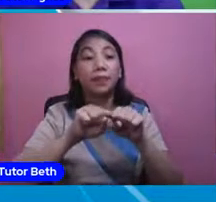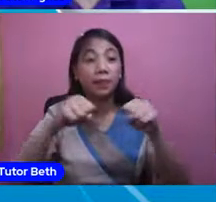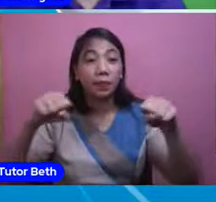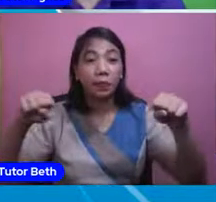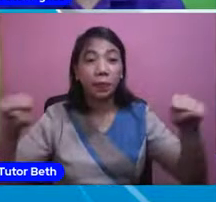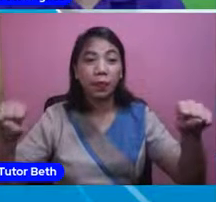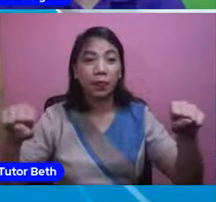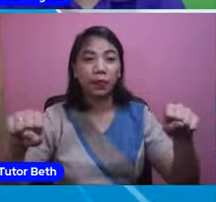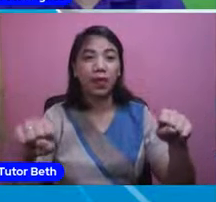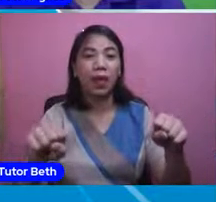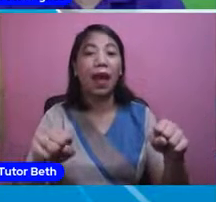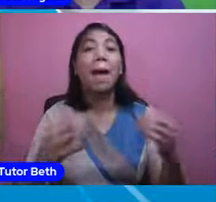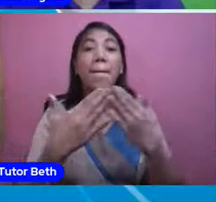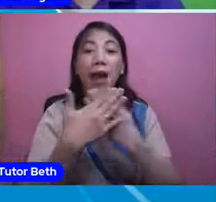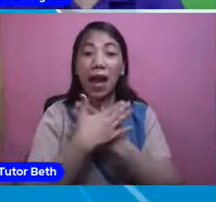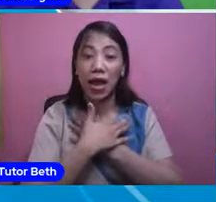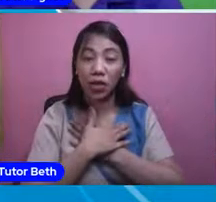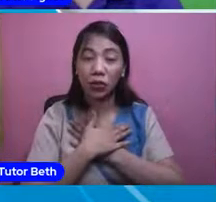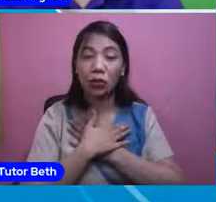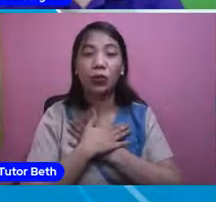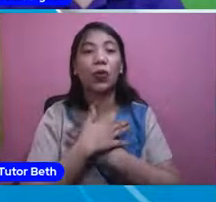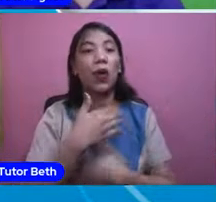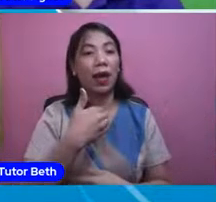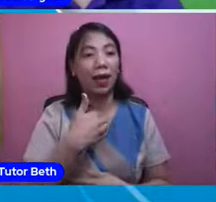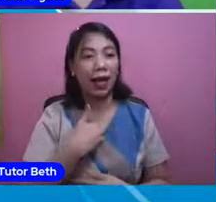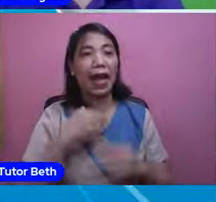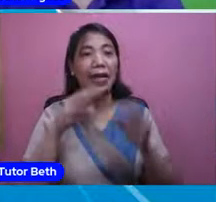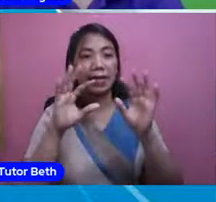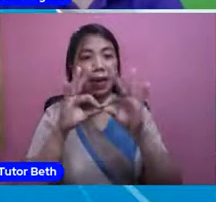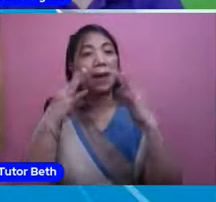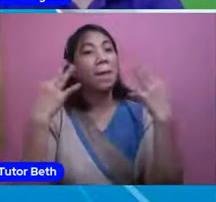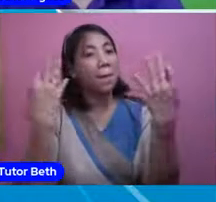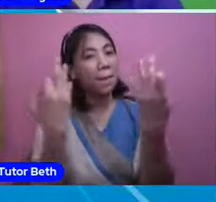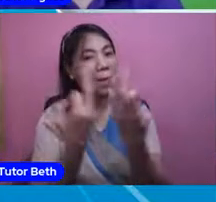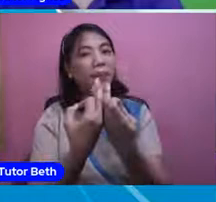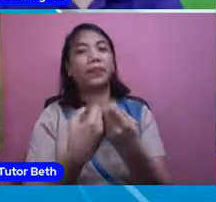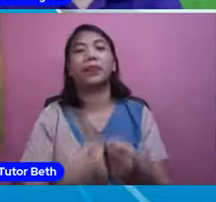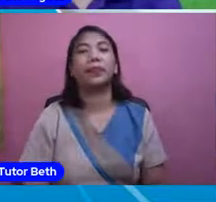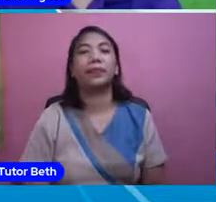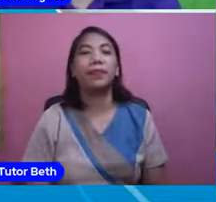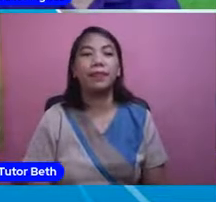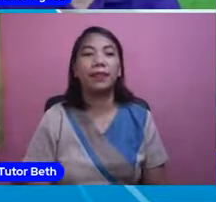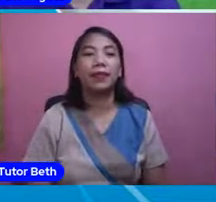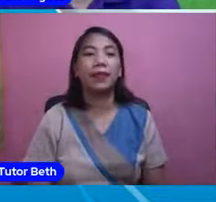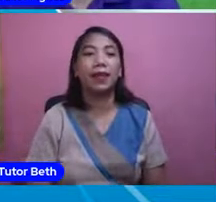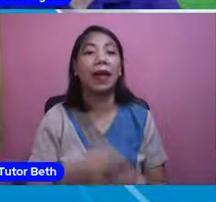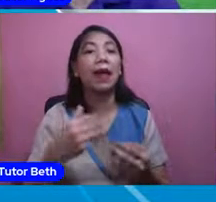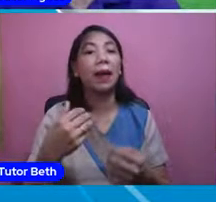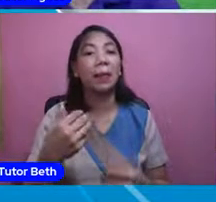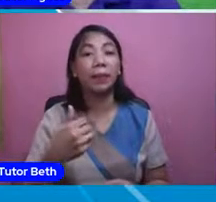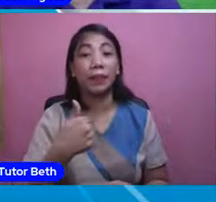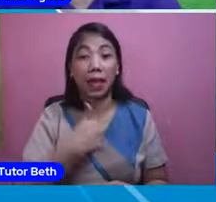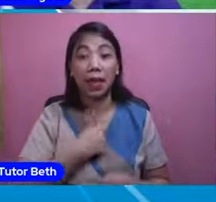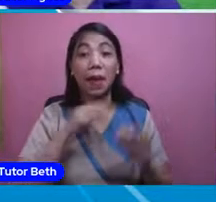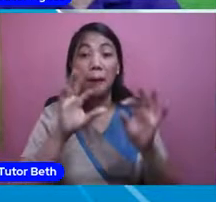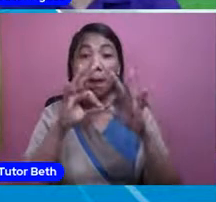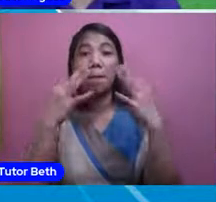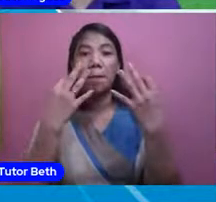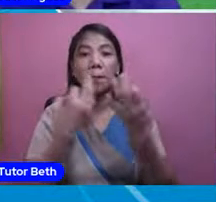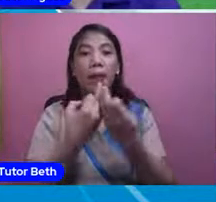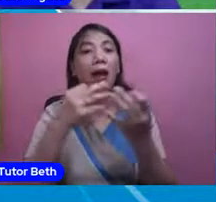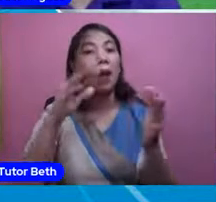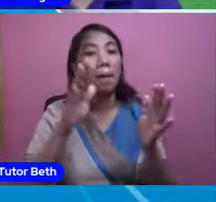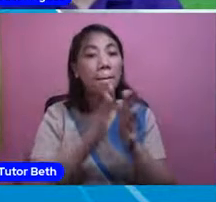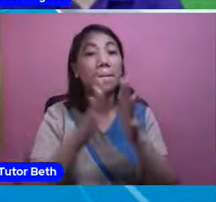kaya mahal po ang aking pamilya. O, bubuuhin ni teacher ha. Sabi, ang aking pamilya ay malaki